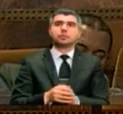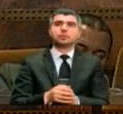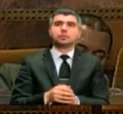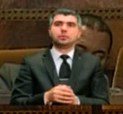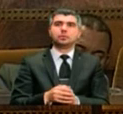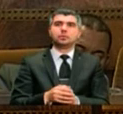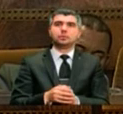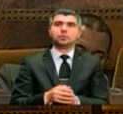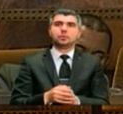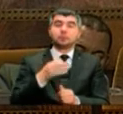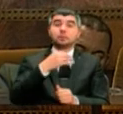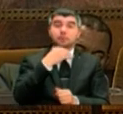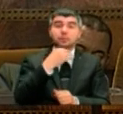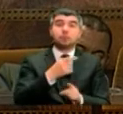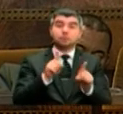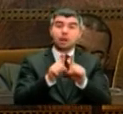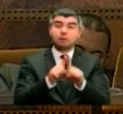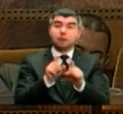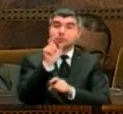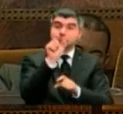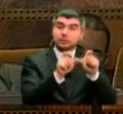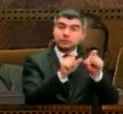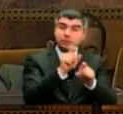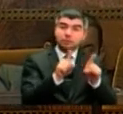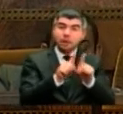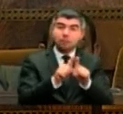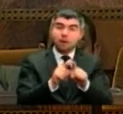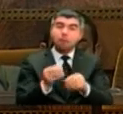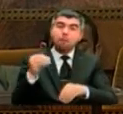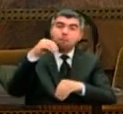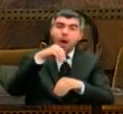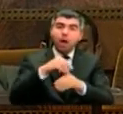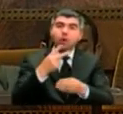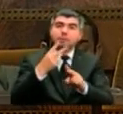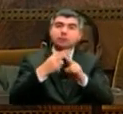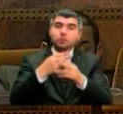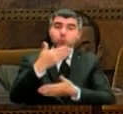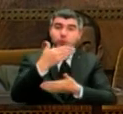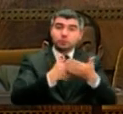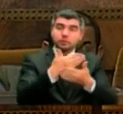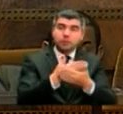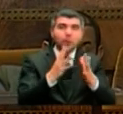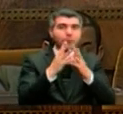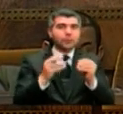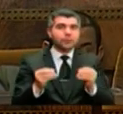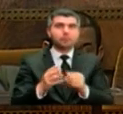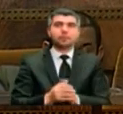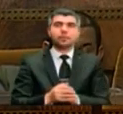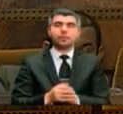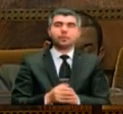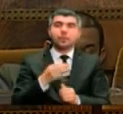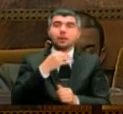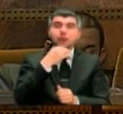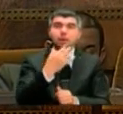وهذا أيضا استفاد منها أشخاص غير منخرطين. هذا الترخيص ما دار لا للقافلة ولا